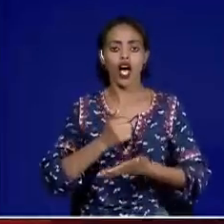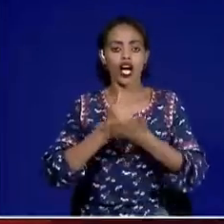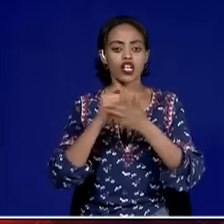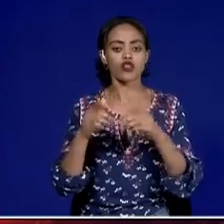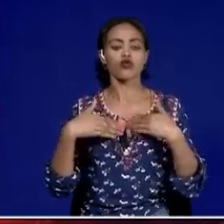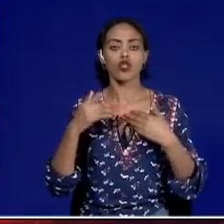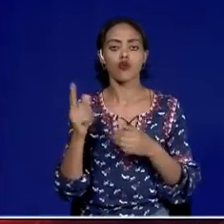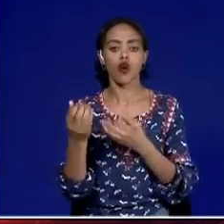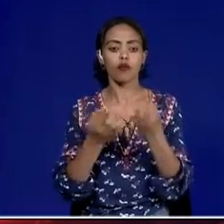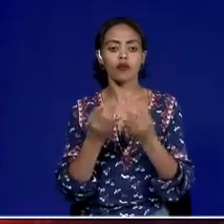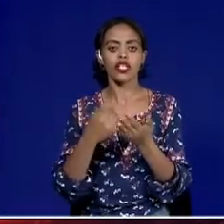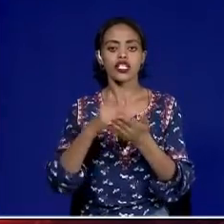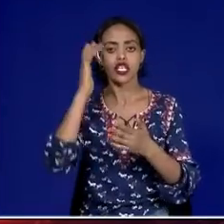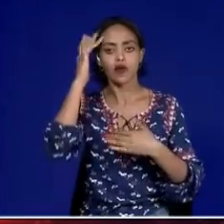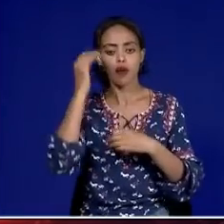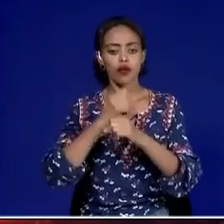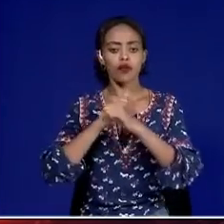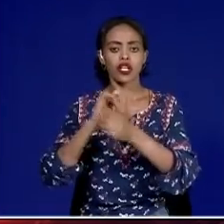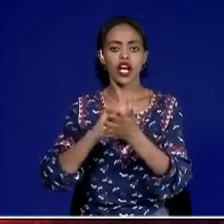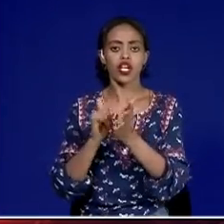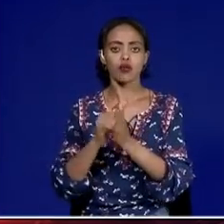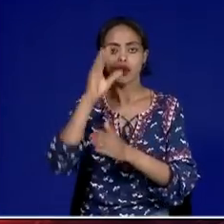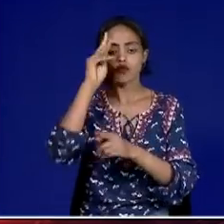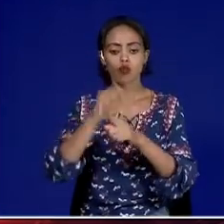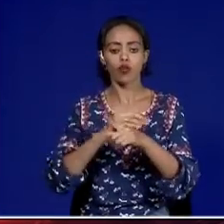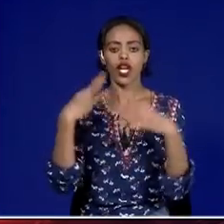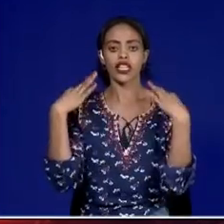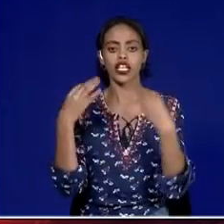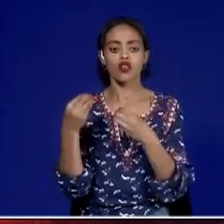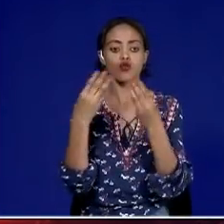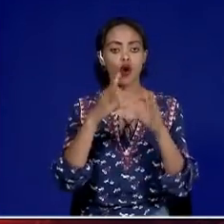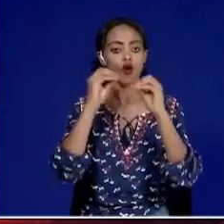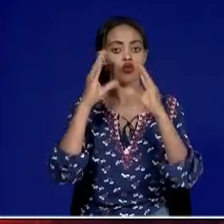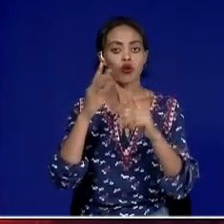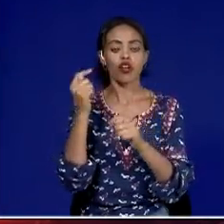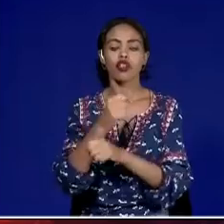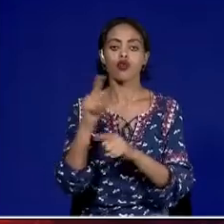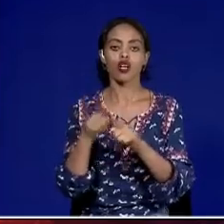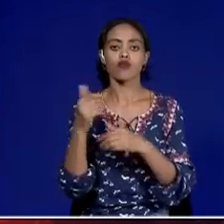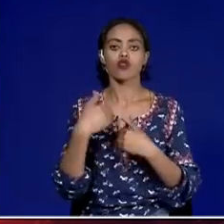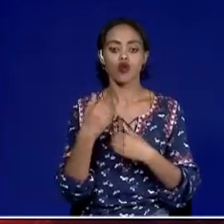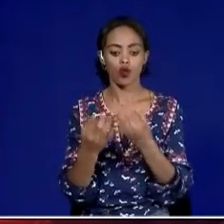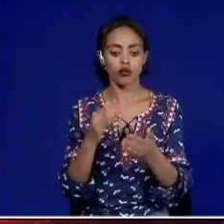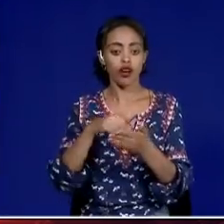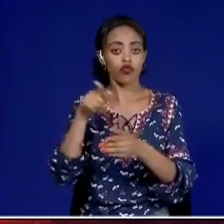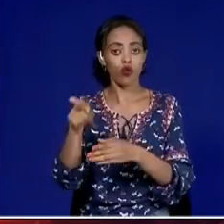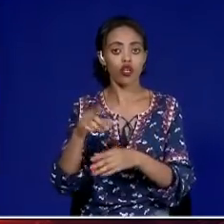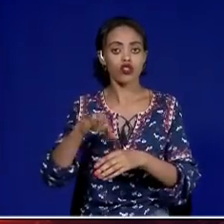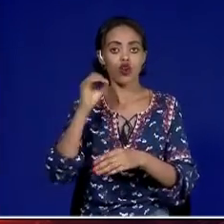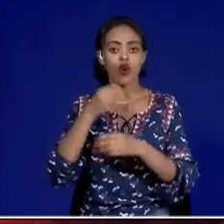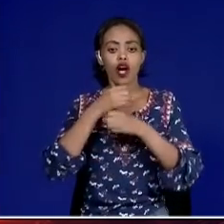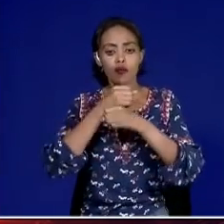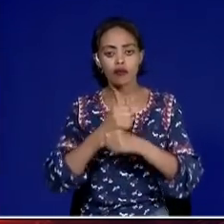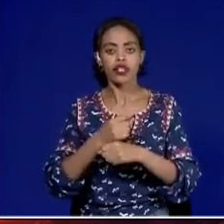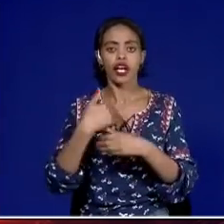ሕጉሳት ምዃኖም ብምግላፅ እቲ ሕማም ንምክልኻል ድማ ብሰሙያ ጥዕና ዝወሃቡ ኣስተምህሮ የተግብሩ ከም ዘለዉ ገሊፆም። ኣብቲ እዋን ዝተረኸቡ ዓበይቲ ዓድን